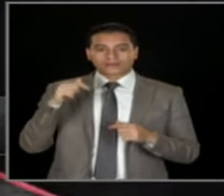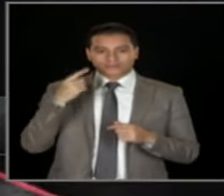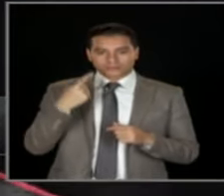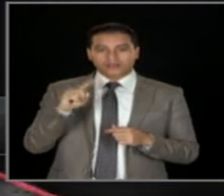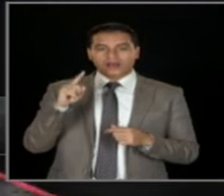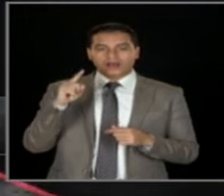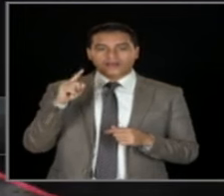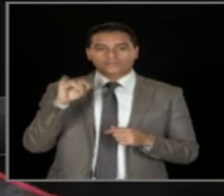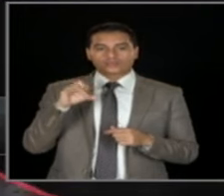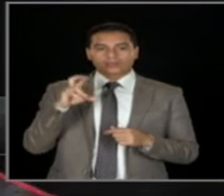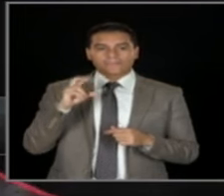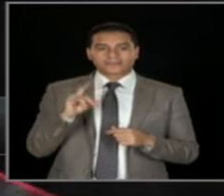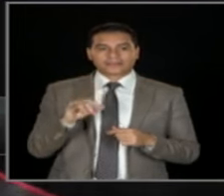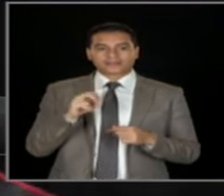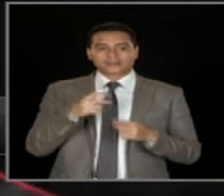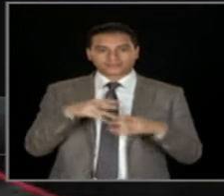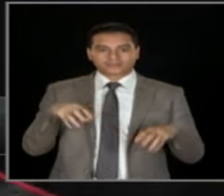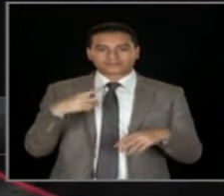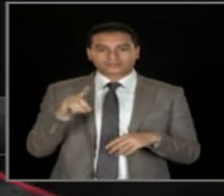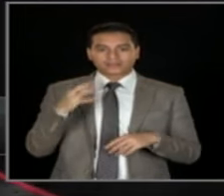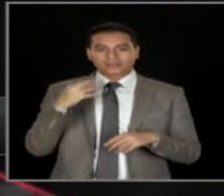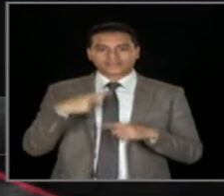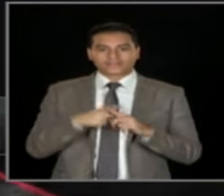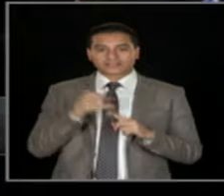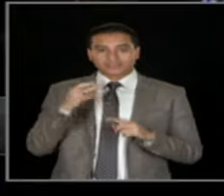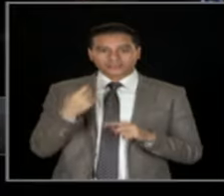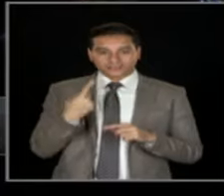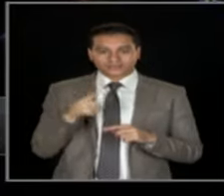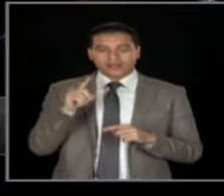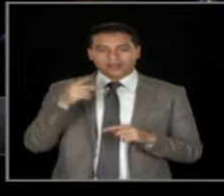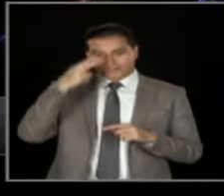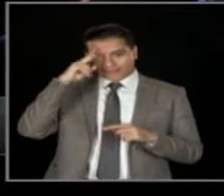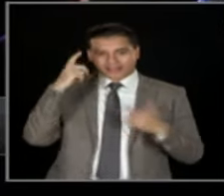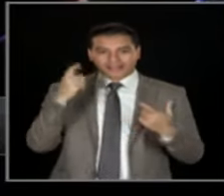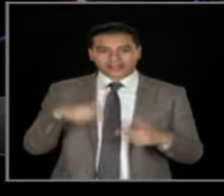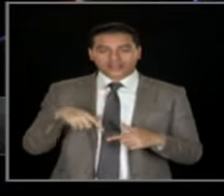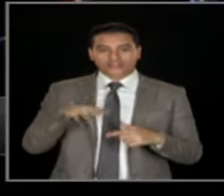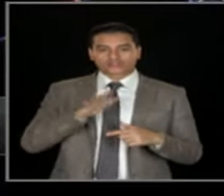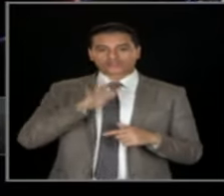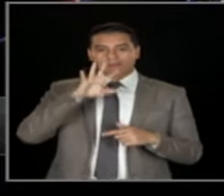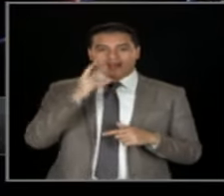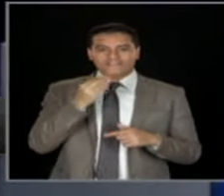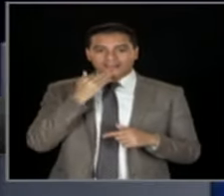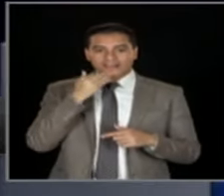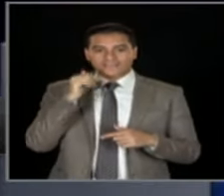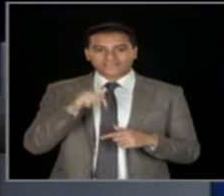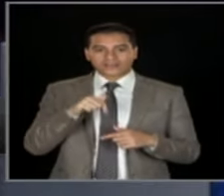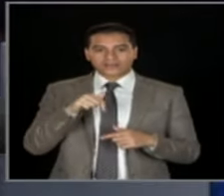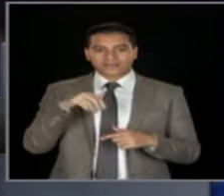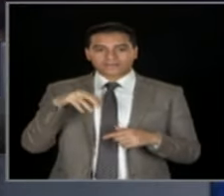صح. هو حاصل ضرب 3 في 13. 39. صح. في اي من دول شمال افريقيا تقع مغاره